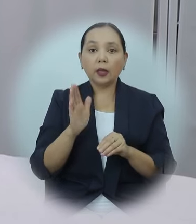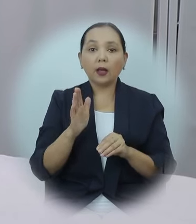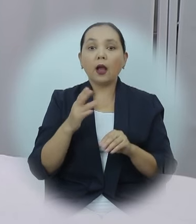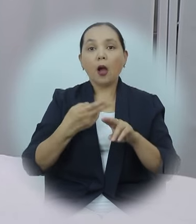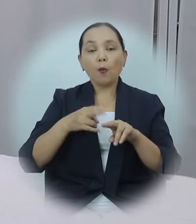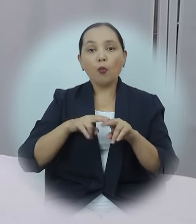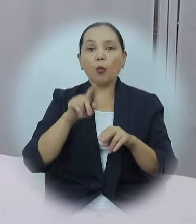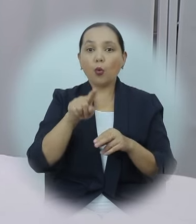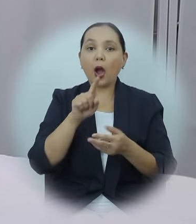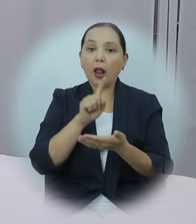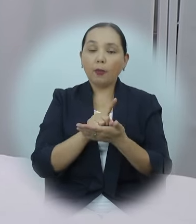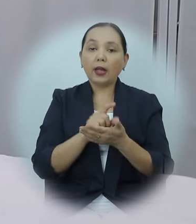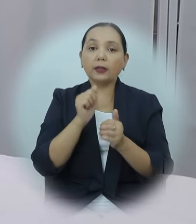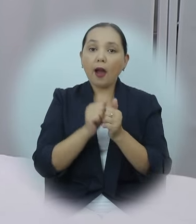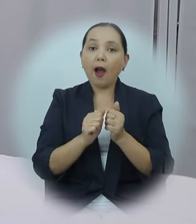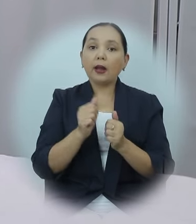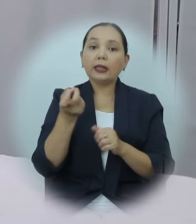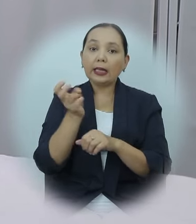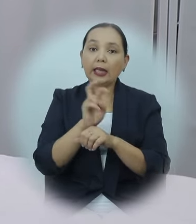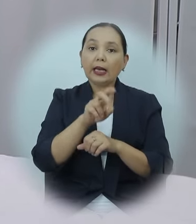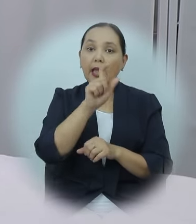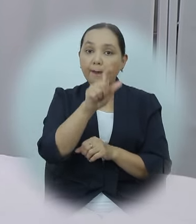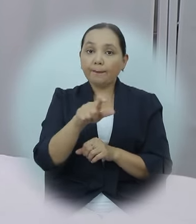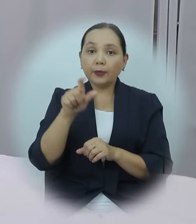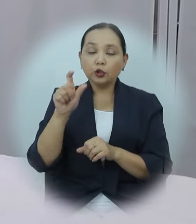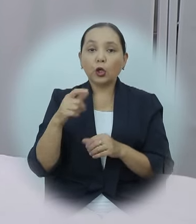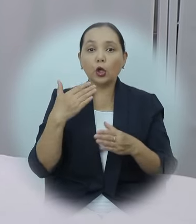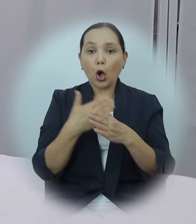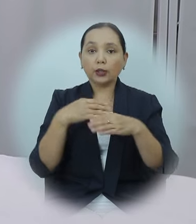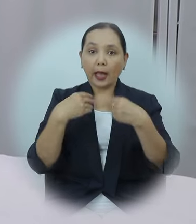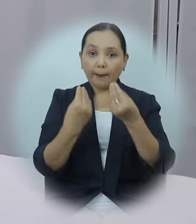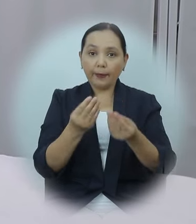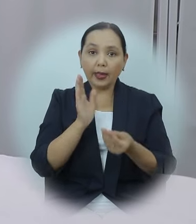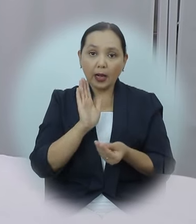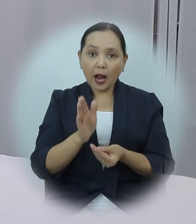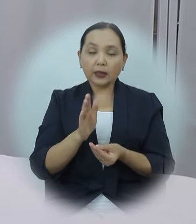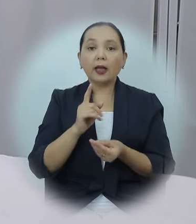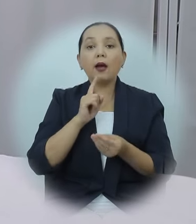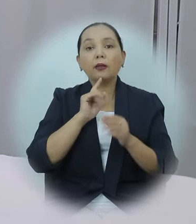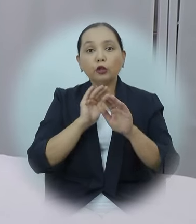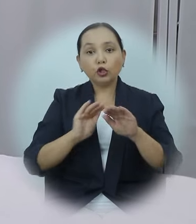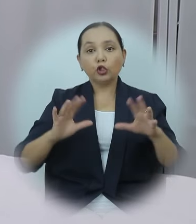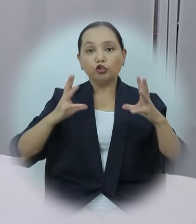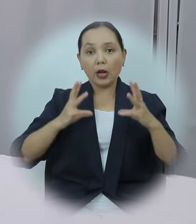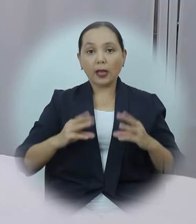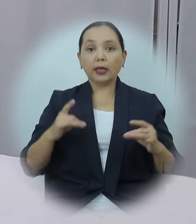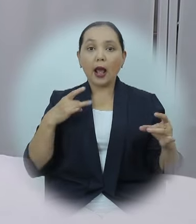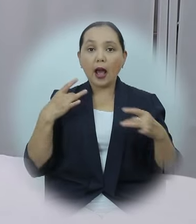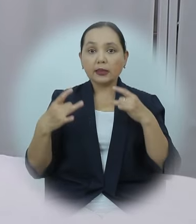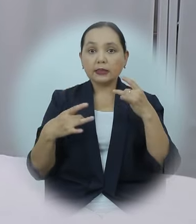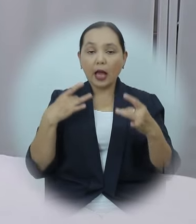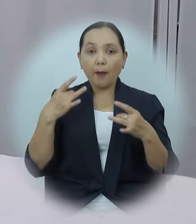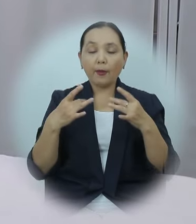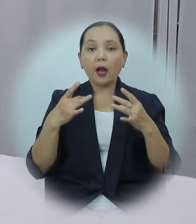Bu albatta har birta kelgan mijozlarimizga yordam beradi, tinchlantiradi, asab